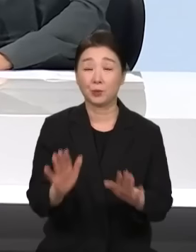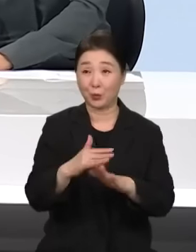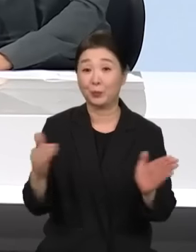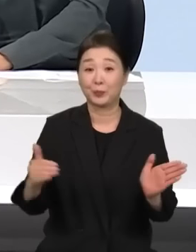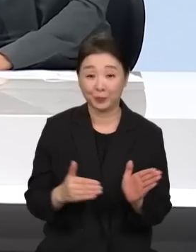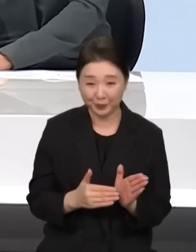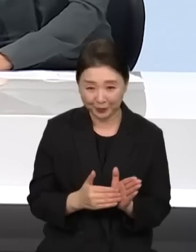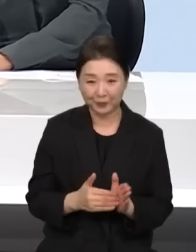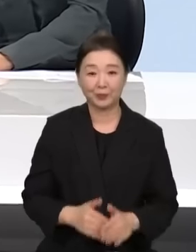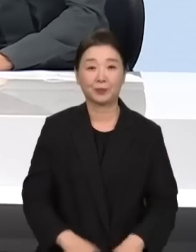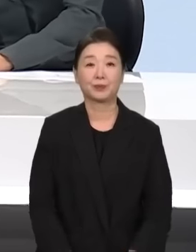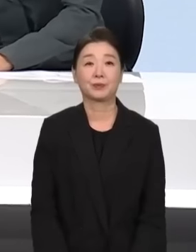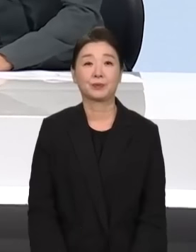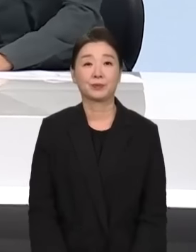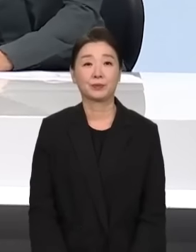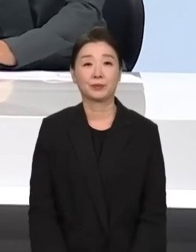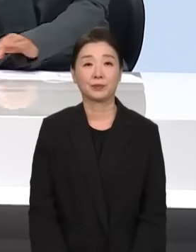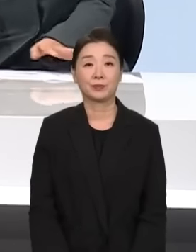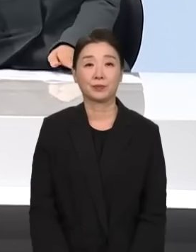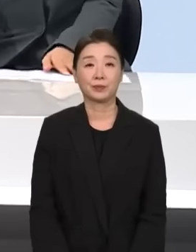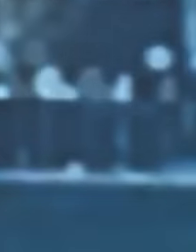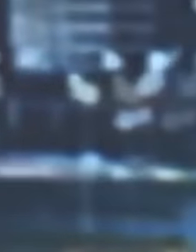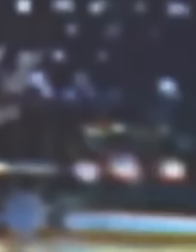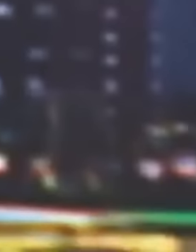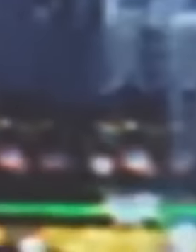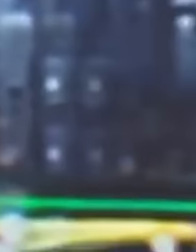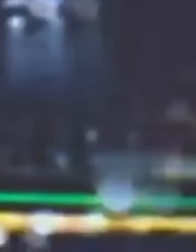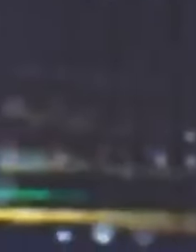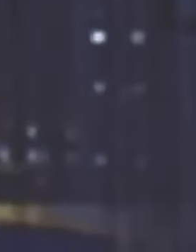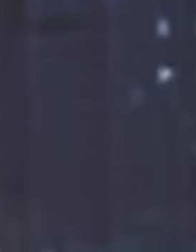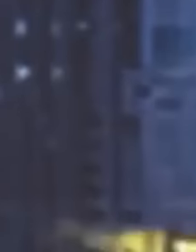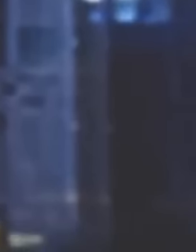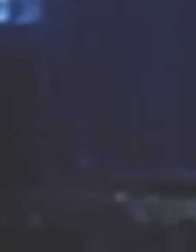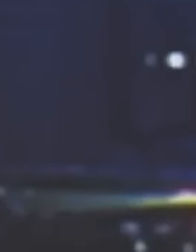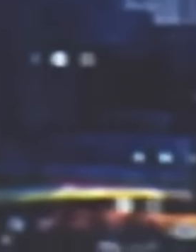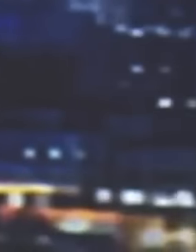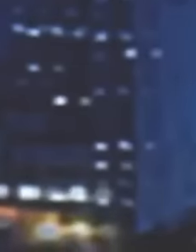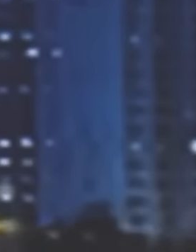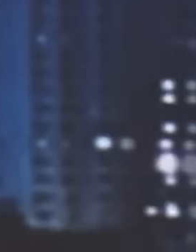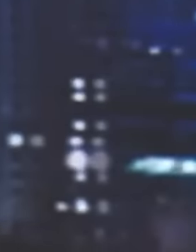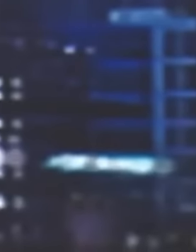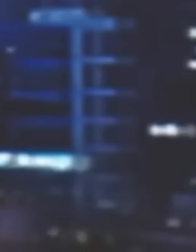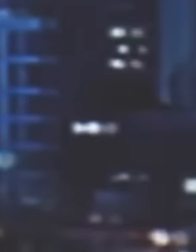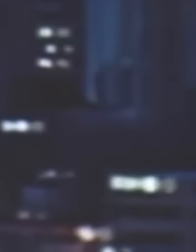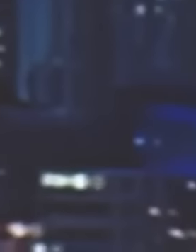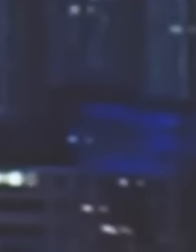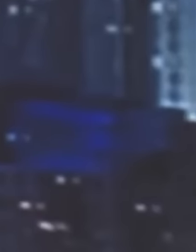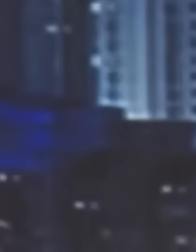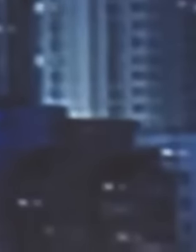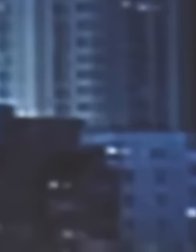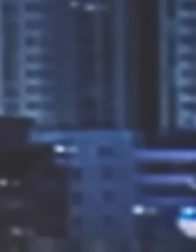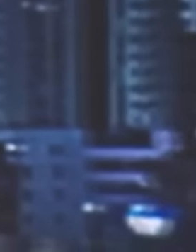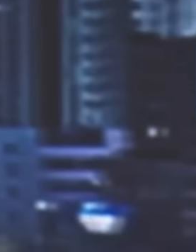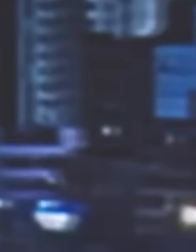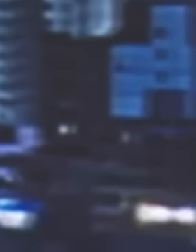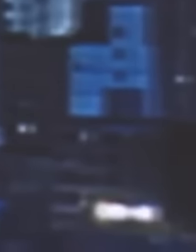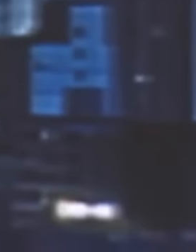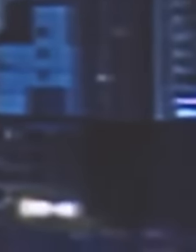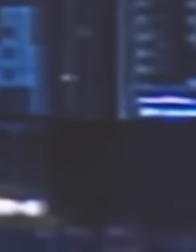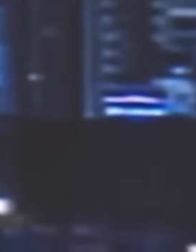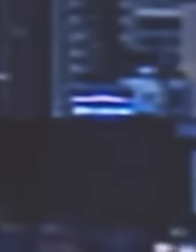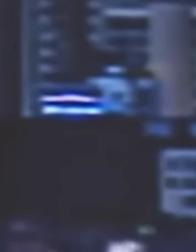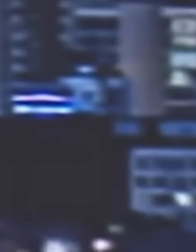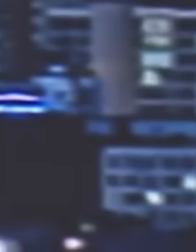집합 보죠 조혜원 기자였습니다 JTBC 뉴스를 시청해 주셔서 고맙습니다 저희는 저녁